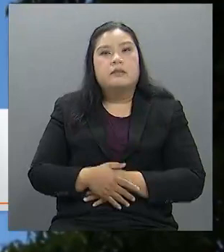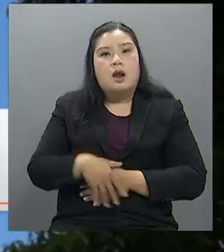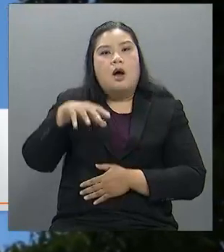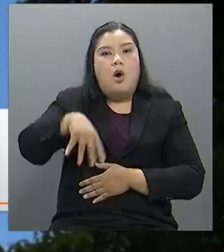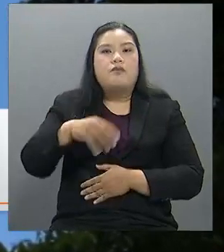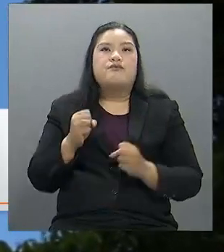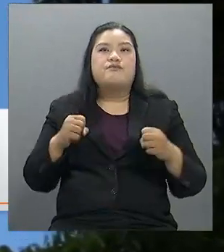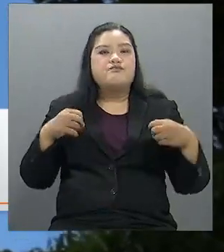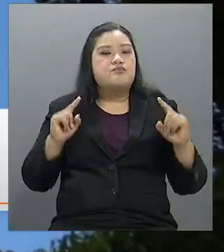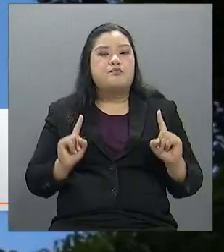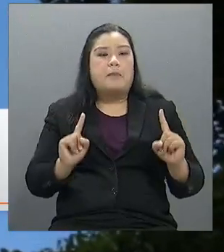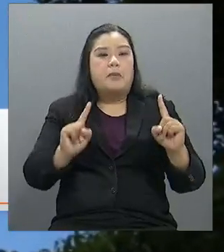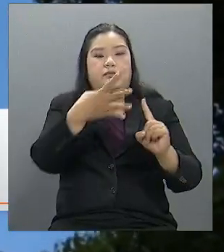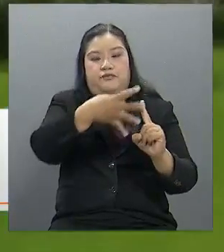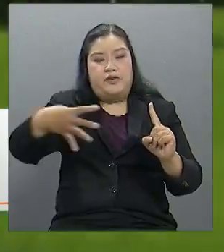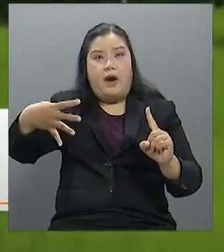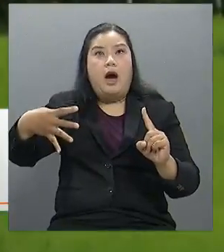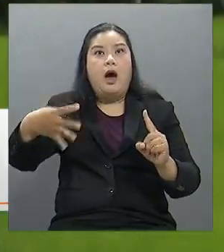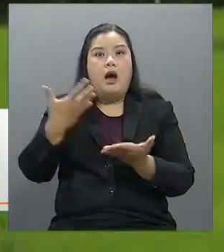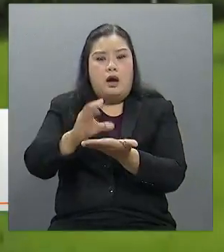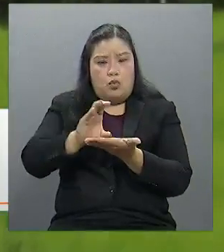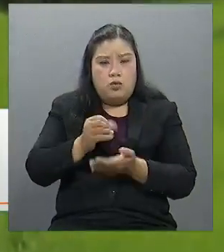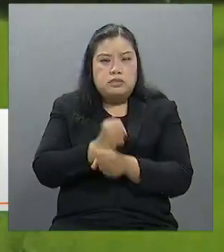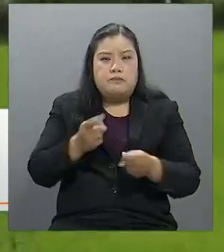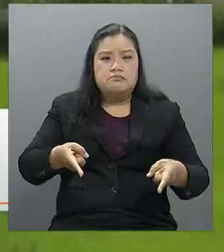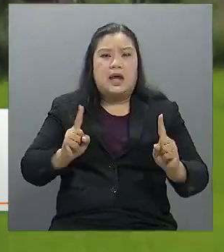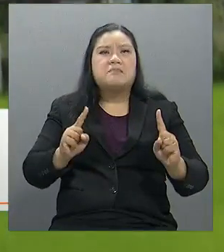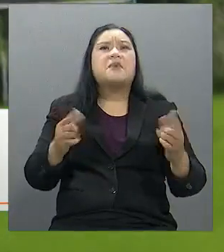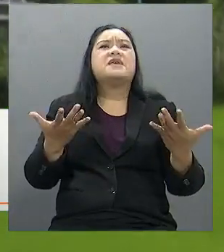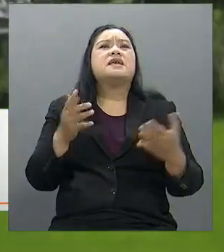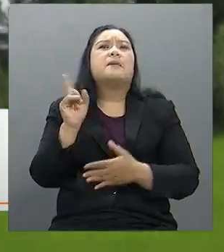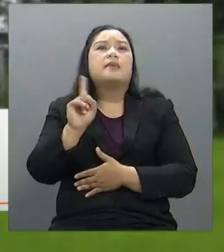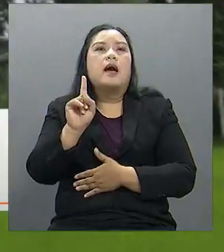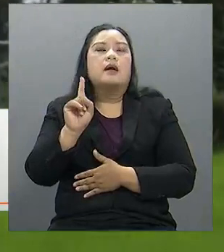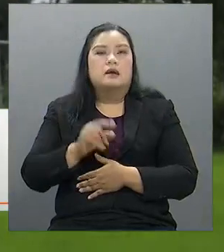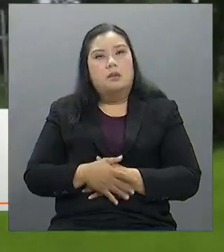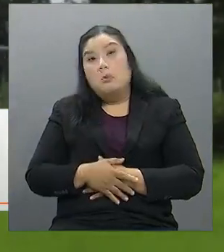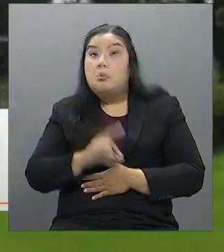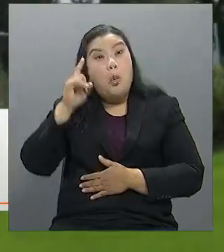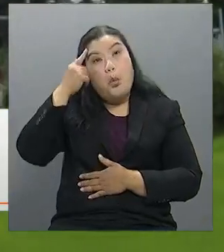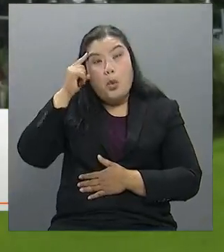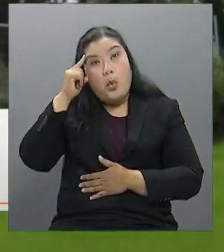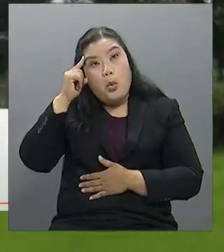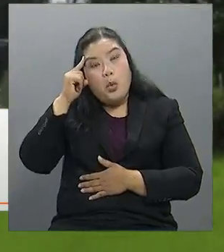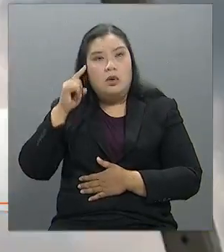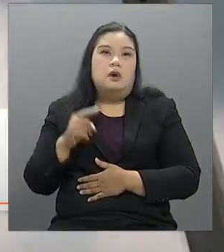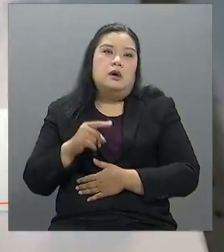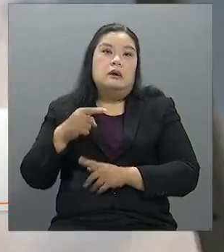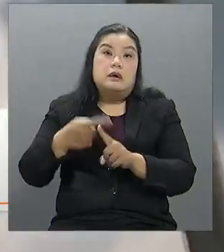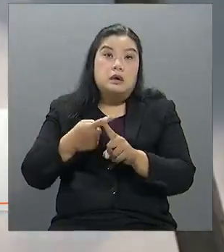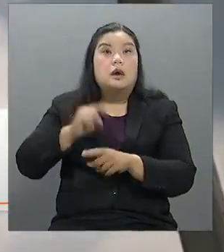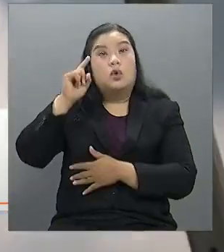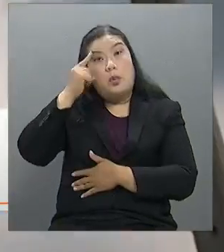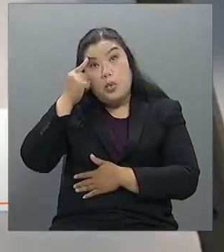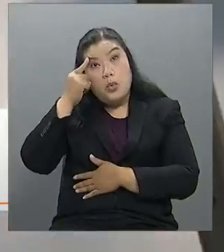ค่ะพอชาวบ้านถามว่าแล้วจะมีงบตอนไหนล่ะเจ้าหน้าที่ก็บอกว่าก็ไม่รู้ไม่มีกำหนดทำให้ชาวบ้านก็ไม่รู้จะทำยังไงนะค